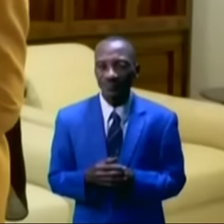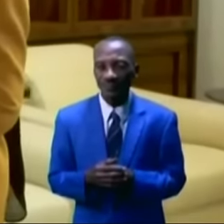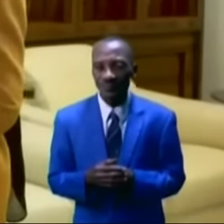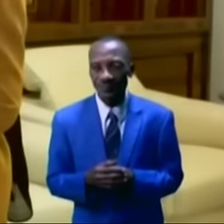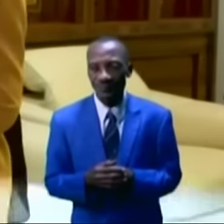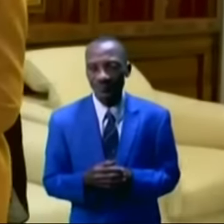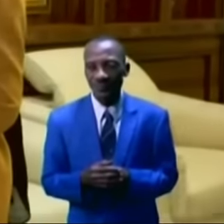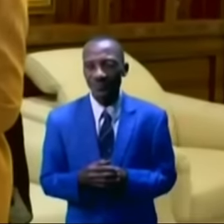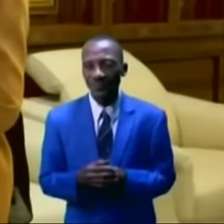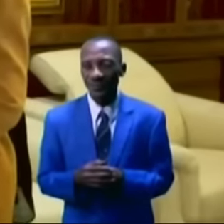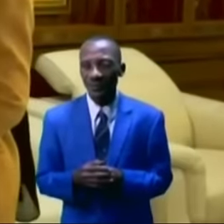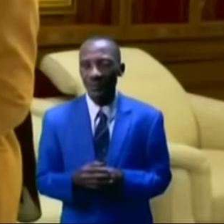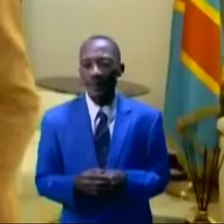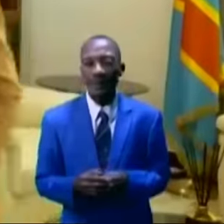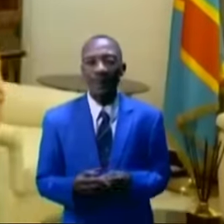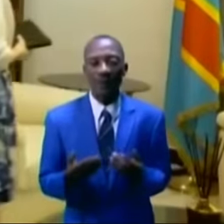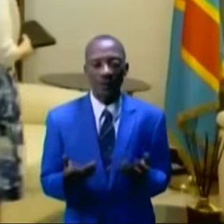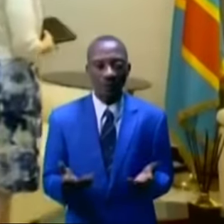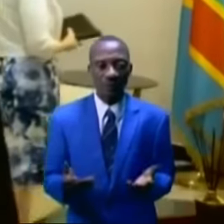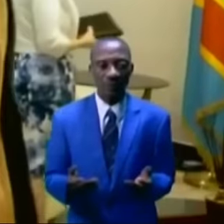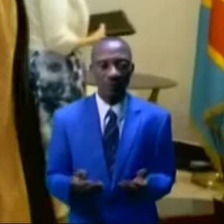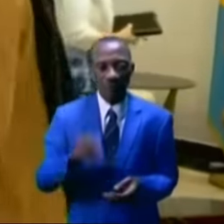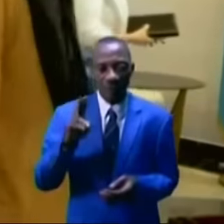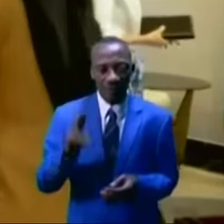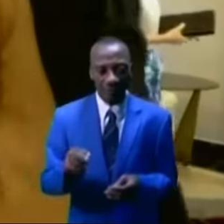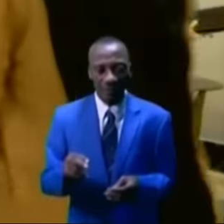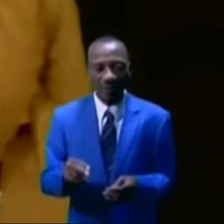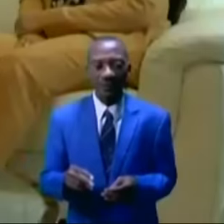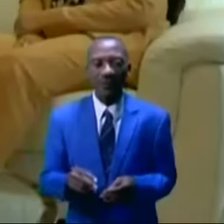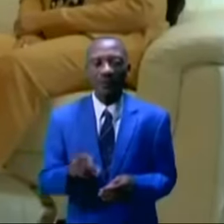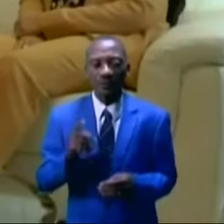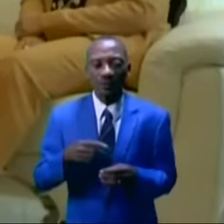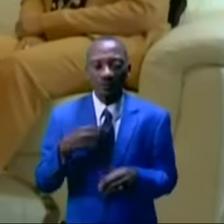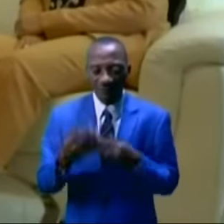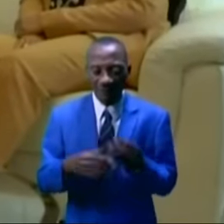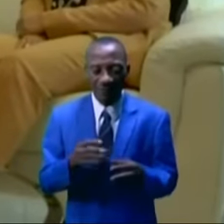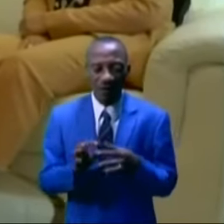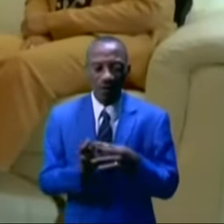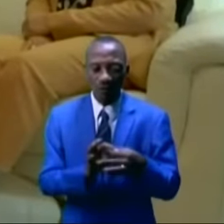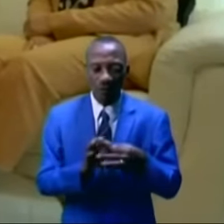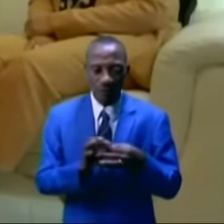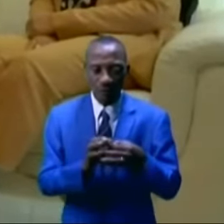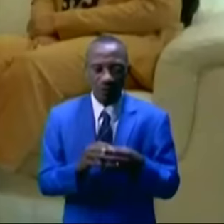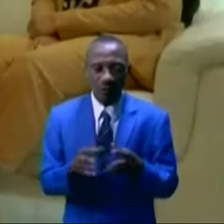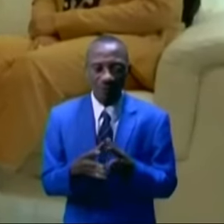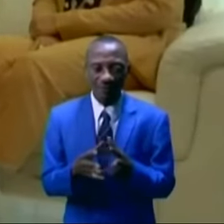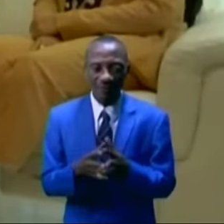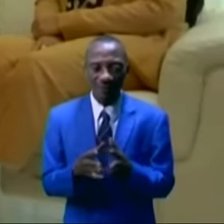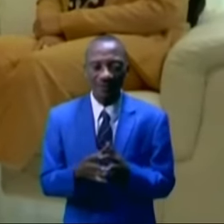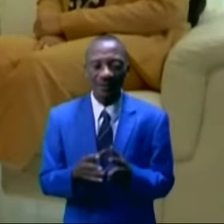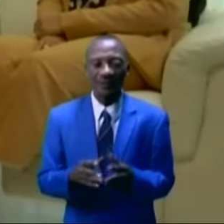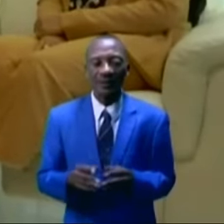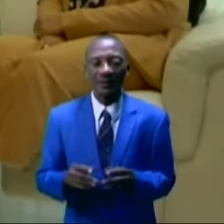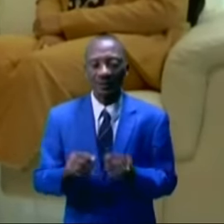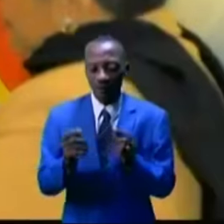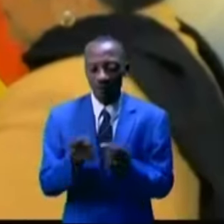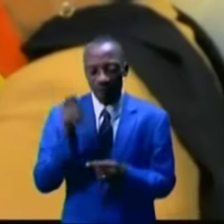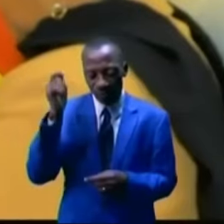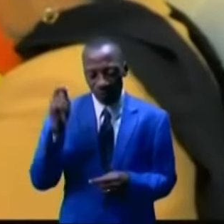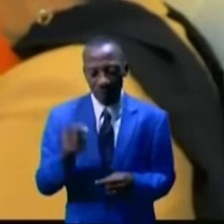Les États-Unis sont engagés à une collaboration étroite avec l'exécutif central dans la résolution des